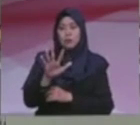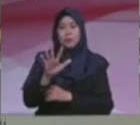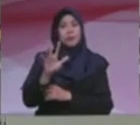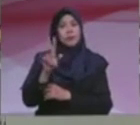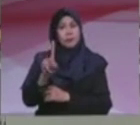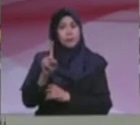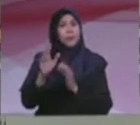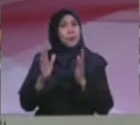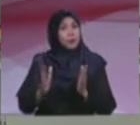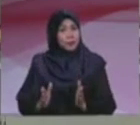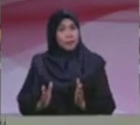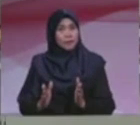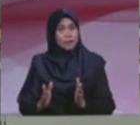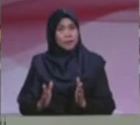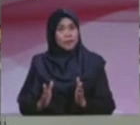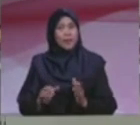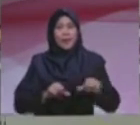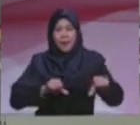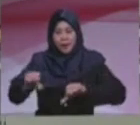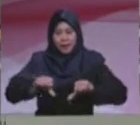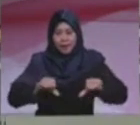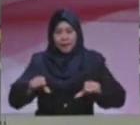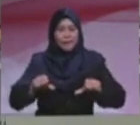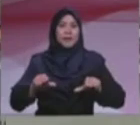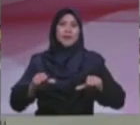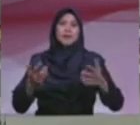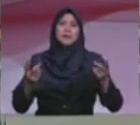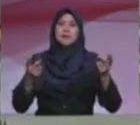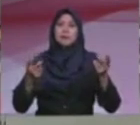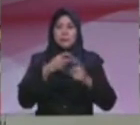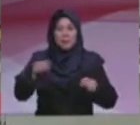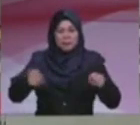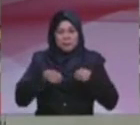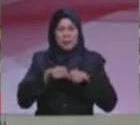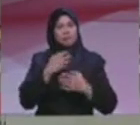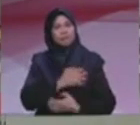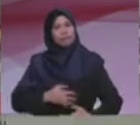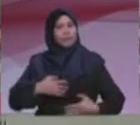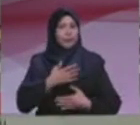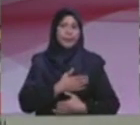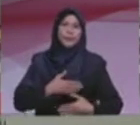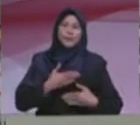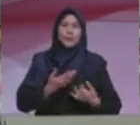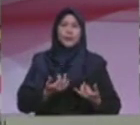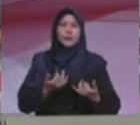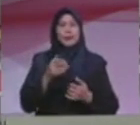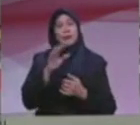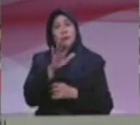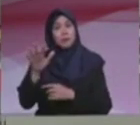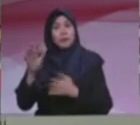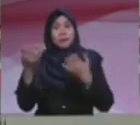151, dan aktiviti pusat hiburan banyak 75, manakala